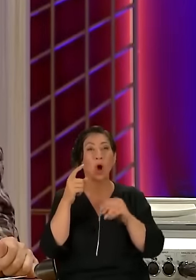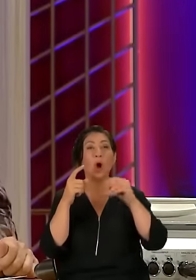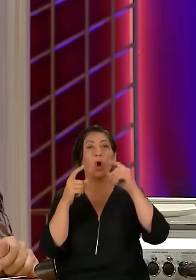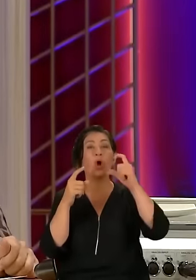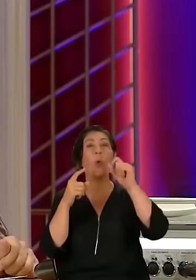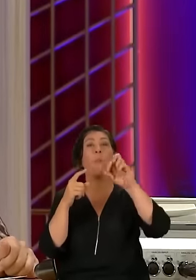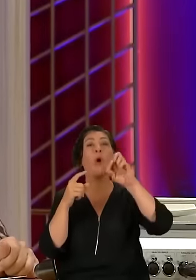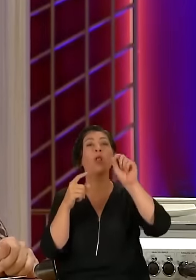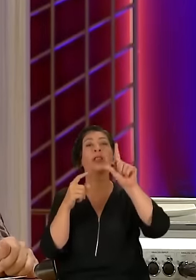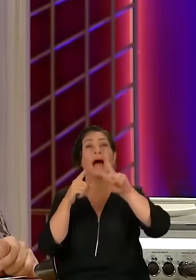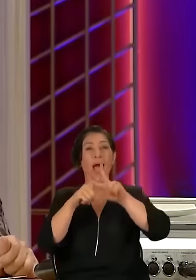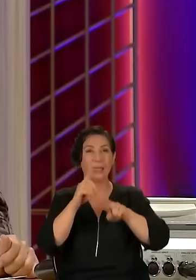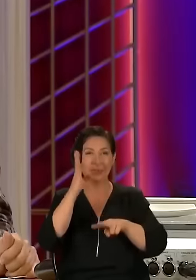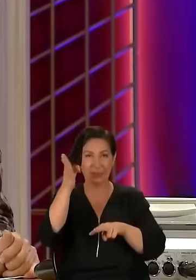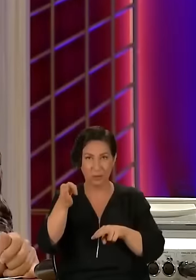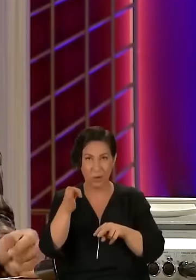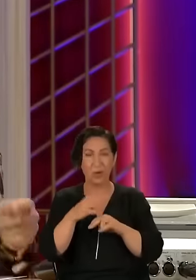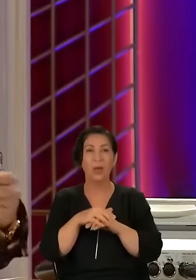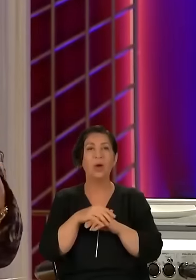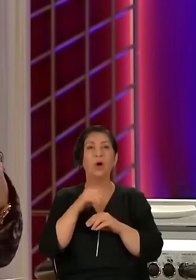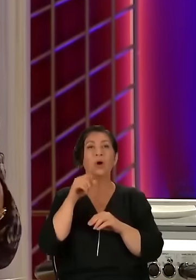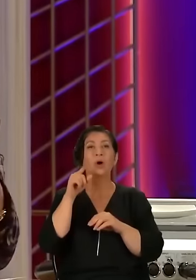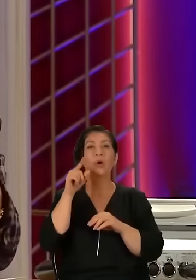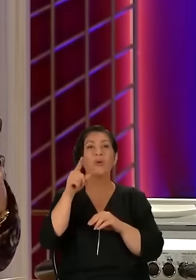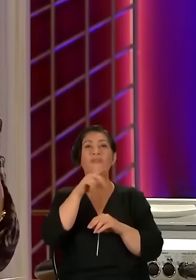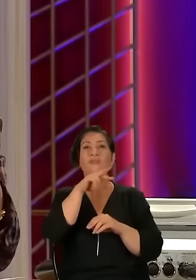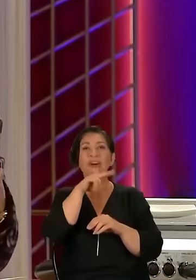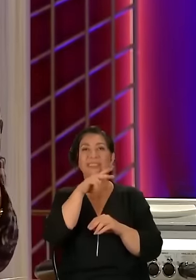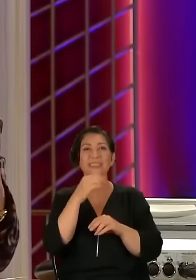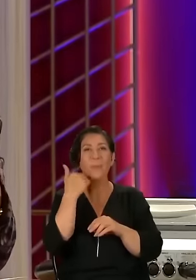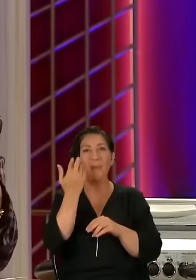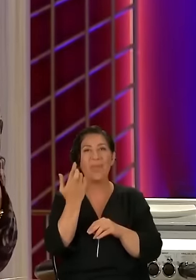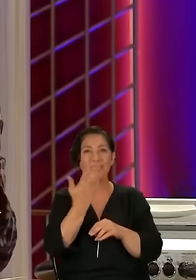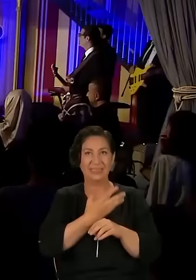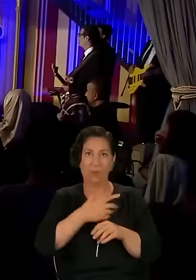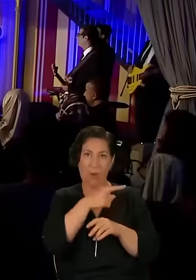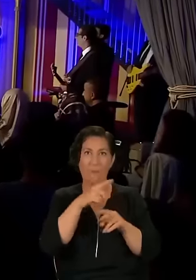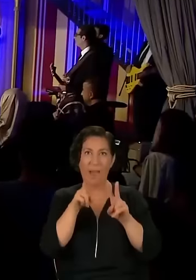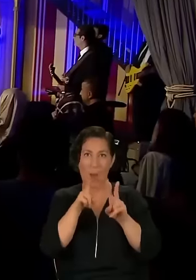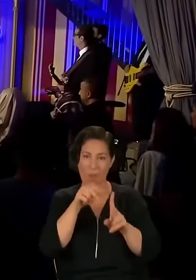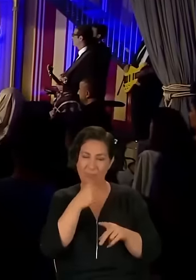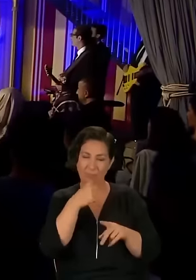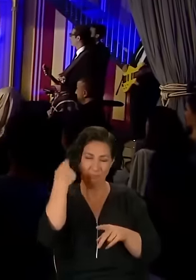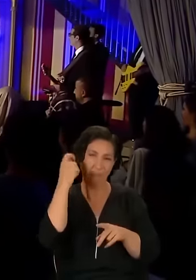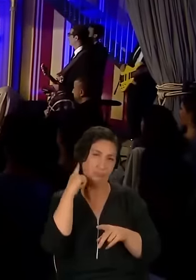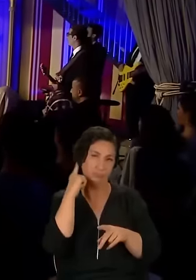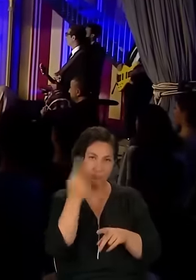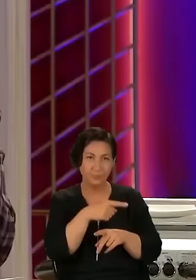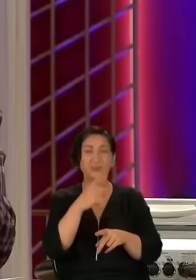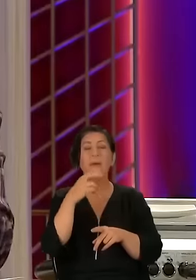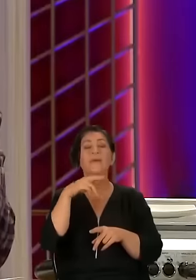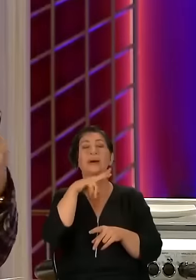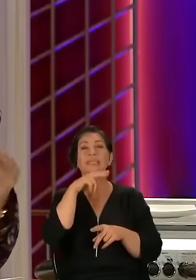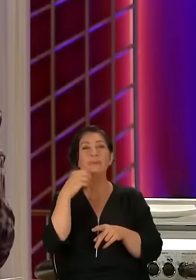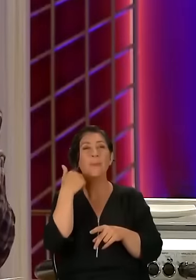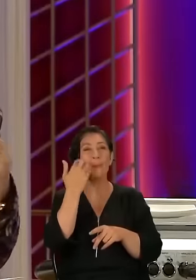Coppola. Coppola gidiyor. Bu Fransız peyniri seviyor Marlon Brando. Ondan sonra Fransız peyniri götürüyor.